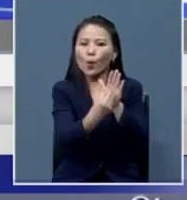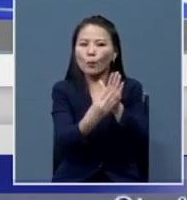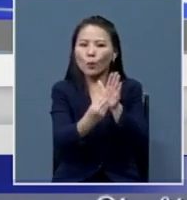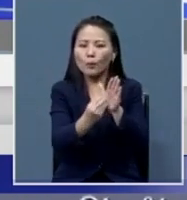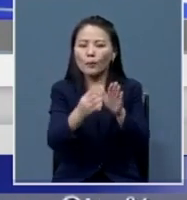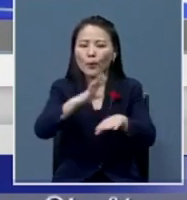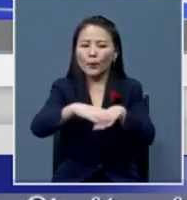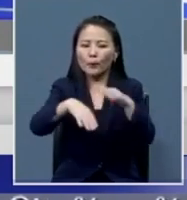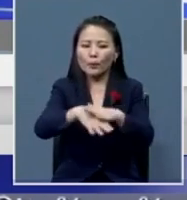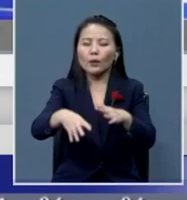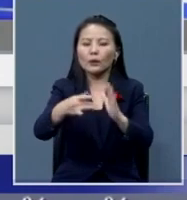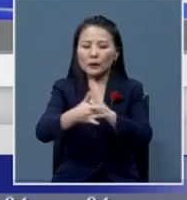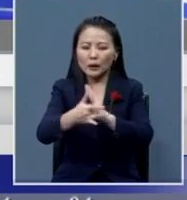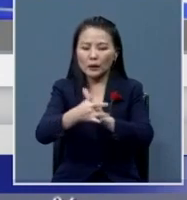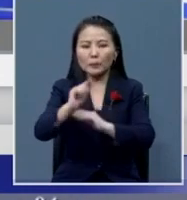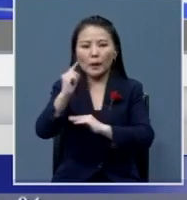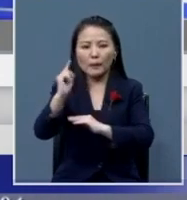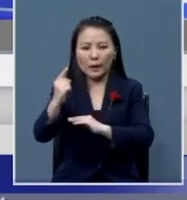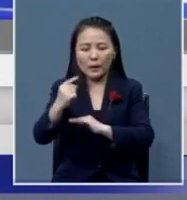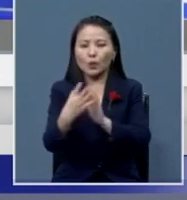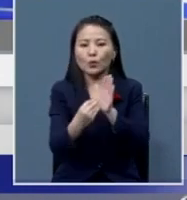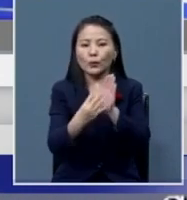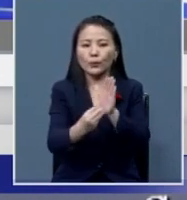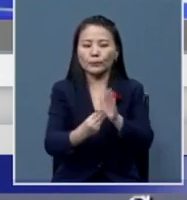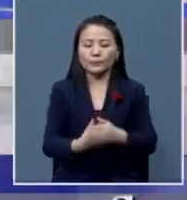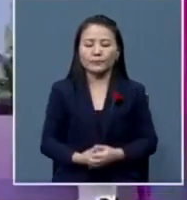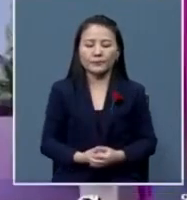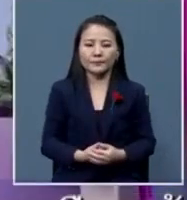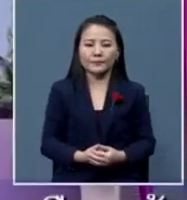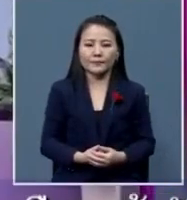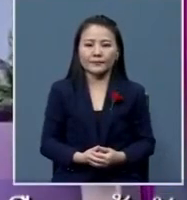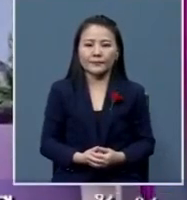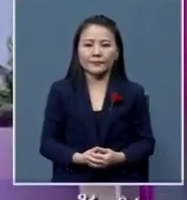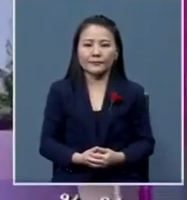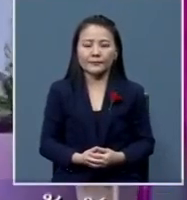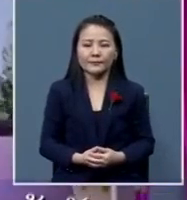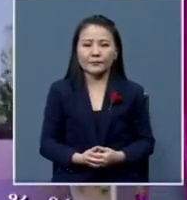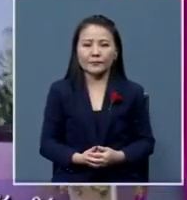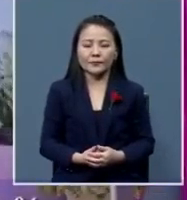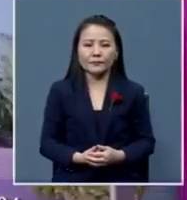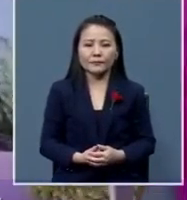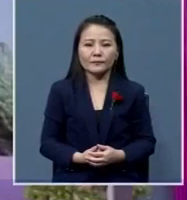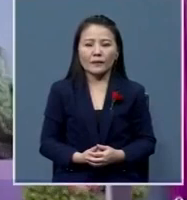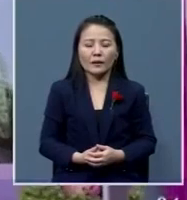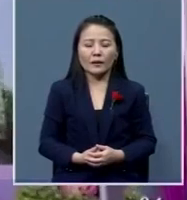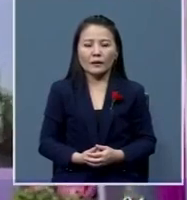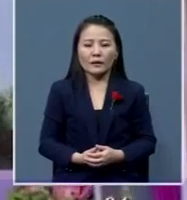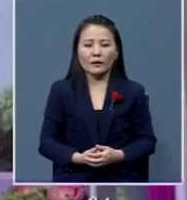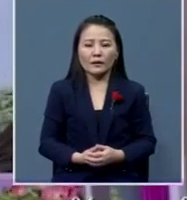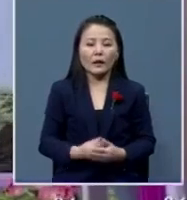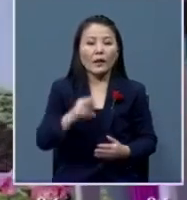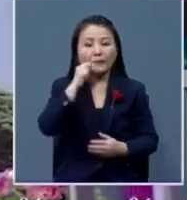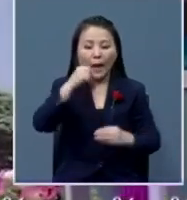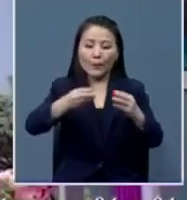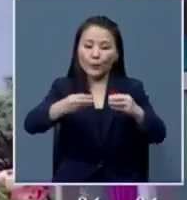รมเพื่อเพิ่มทักษะด้านเทคโนโลยีและนวัตกรรมที่ทันสมัยนายวิเชียรอุดมรัตนศิลป์อดีตรองผู้ว่าการการ